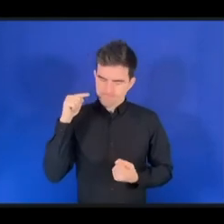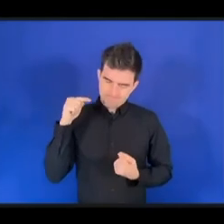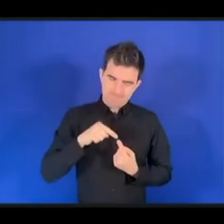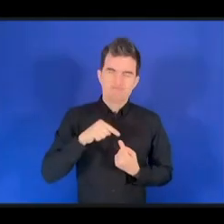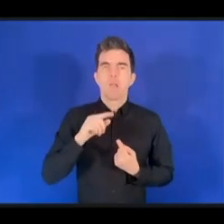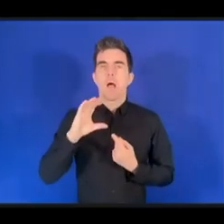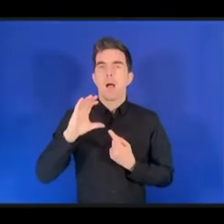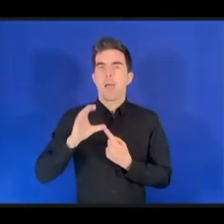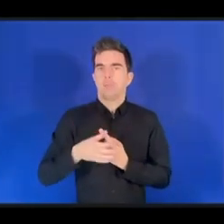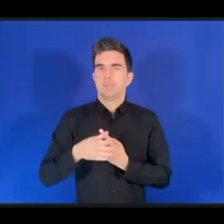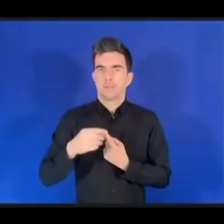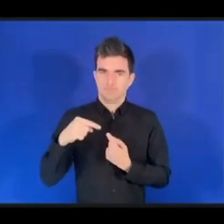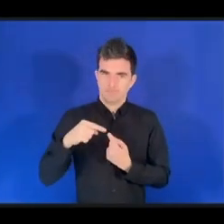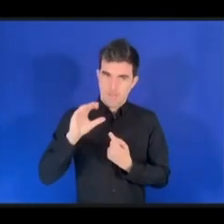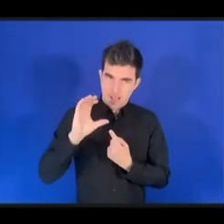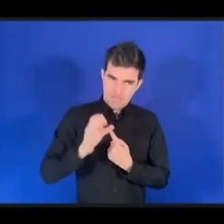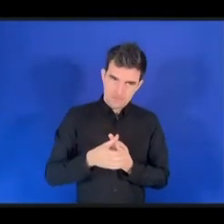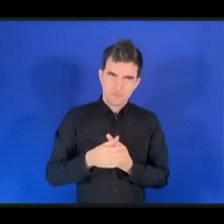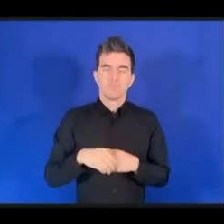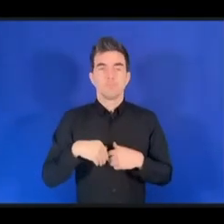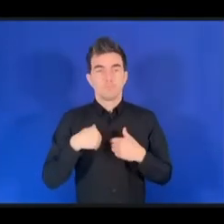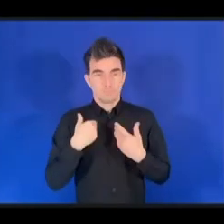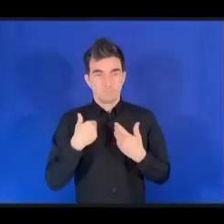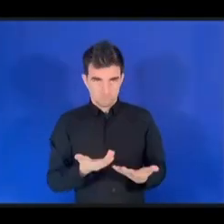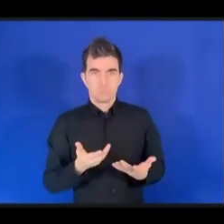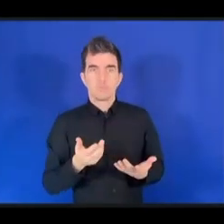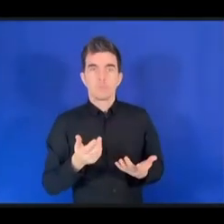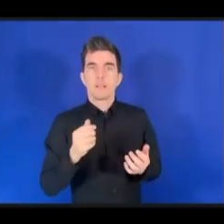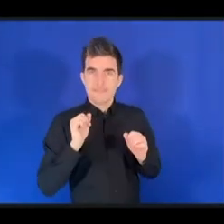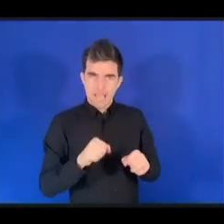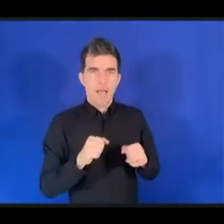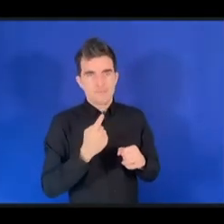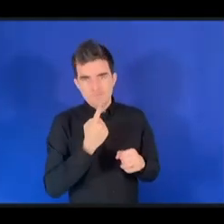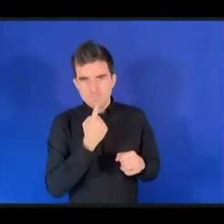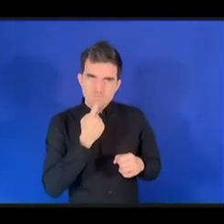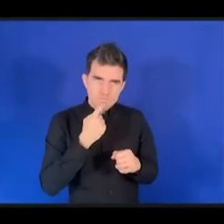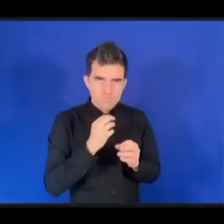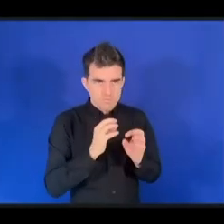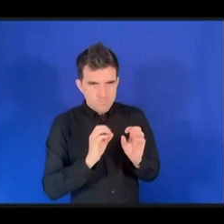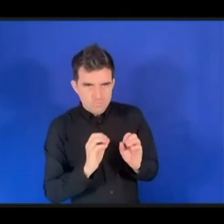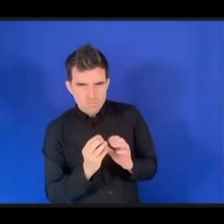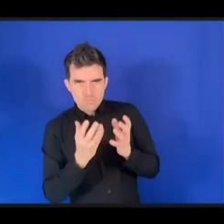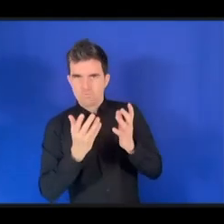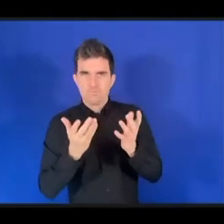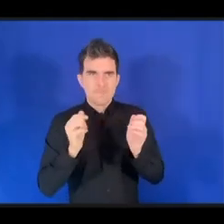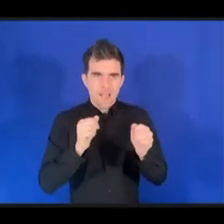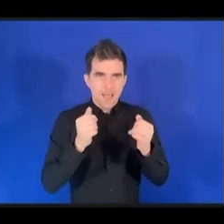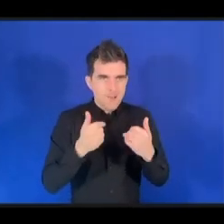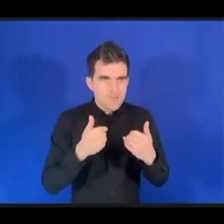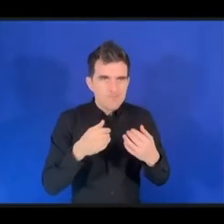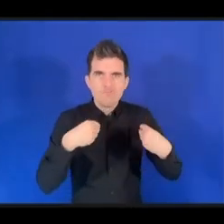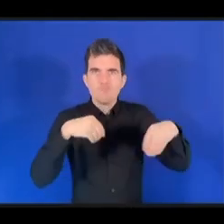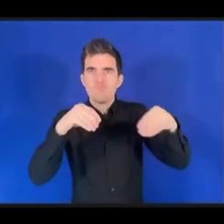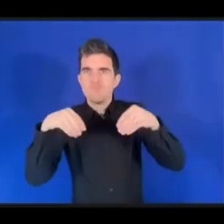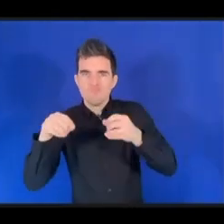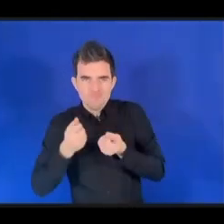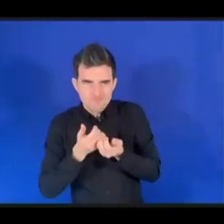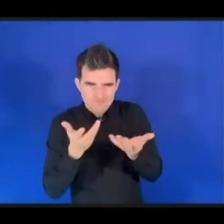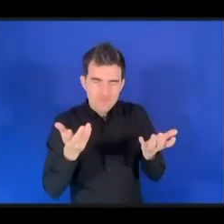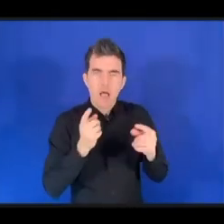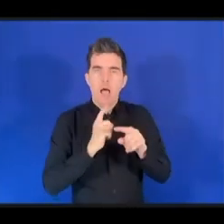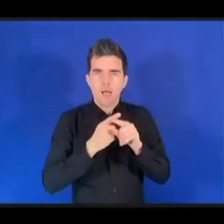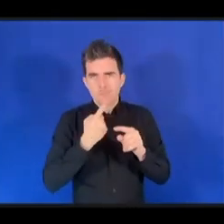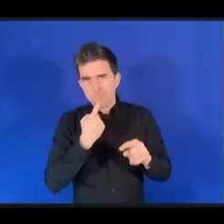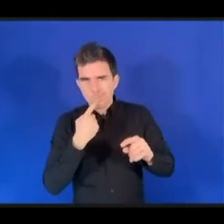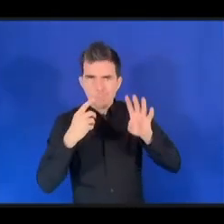超えて大臣されてきた物づくり当期当時期それが